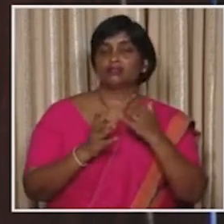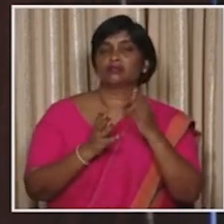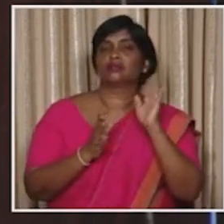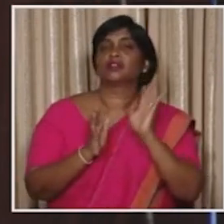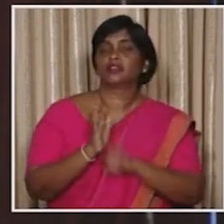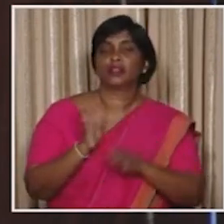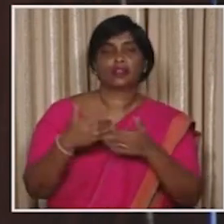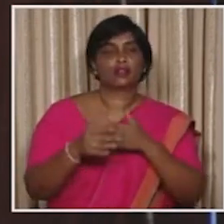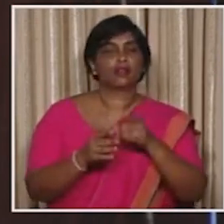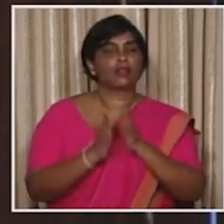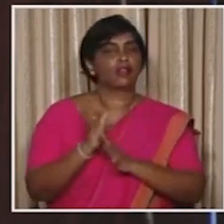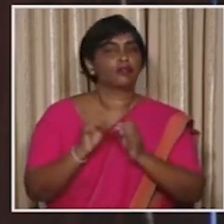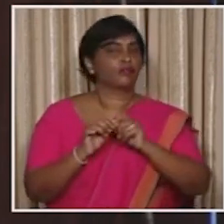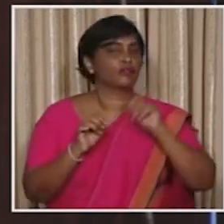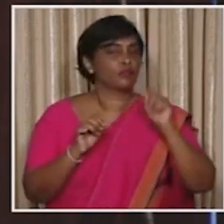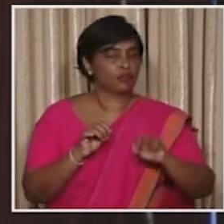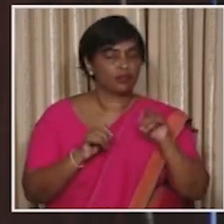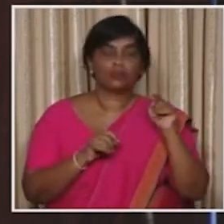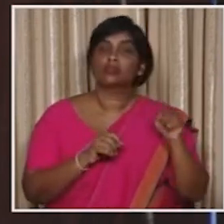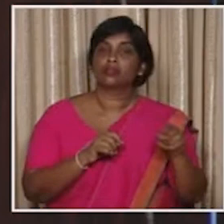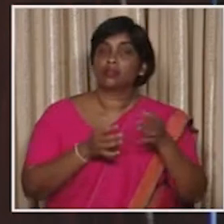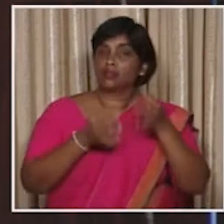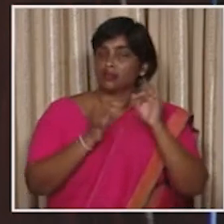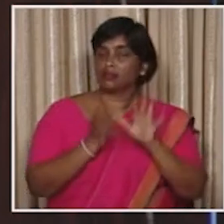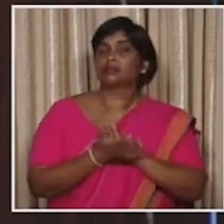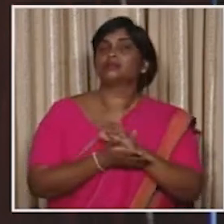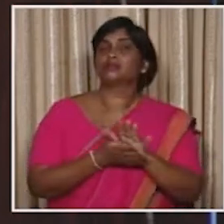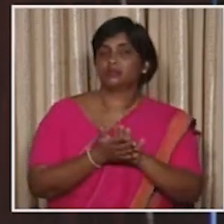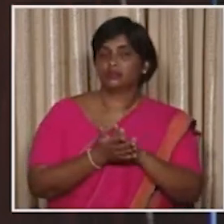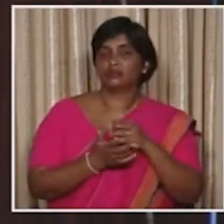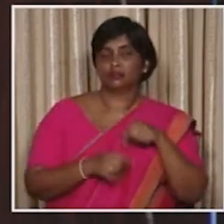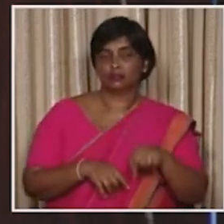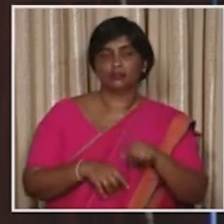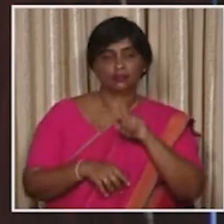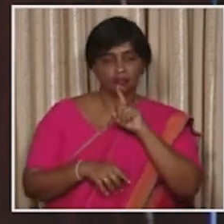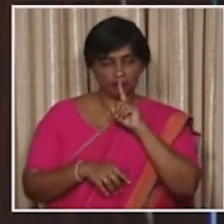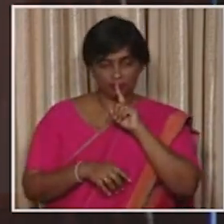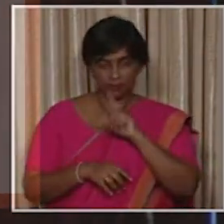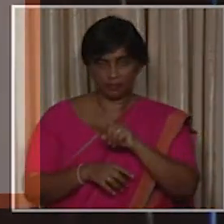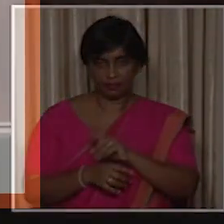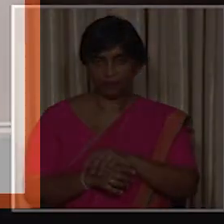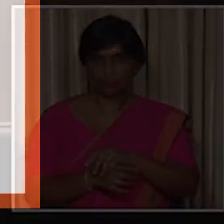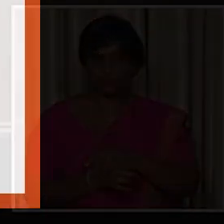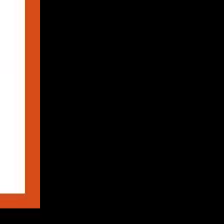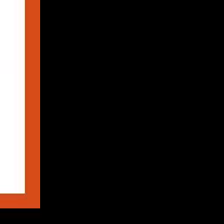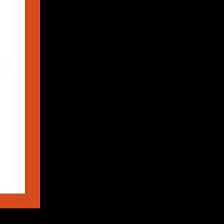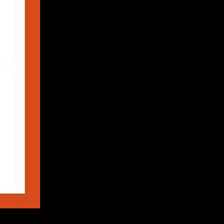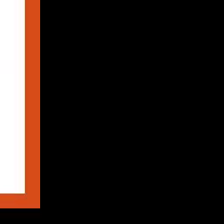කැබිනට් ඇමතිවරුන්ගේ මණ්ඩලයක් දාලා තියෙනවා. ඒ නිසා නිවැරදි කිරීම තමයි මම මේ ඔබතුමාගේ